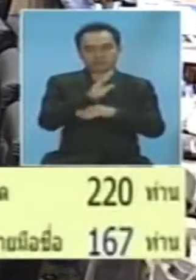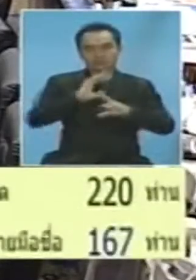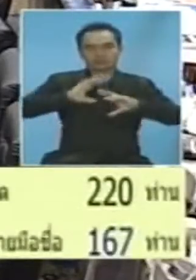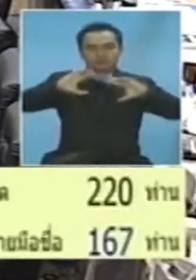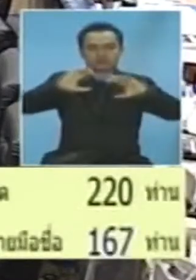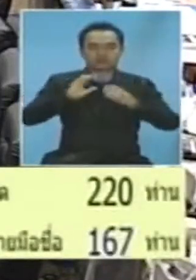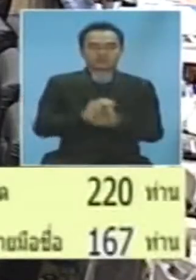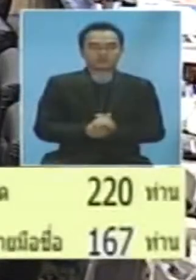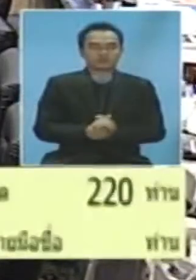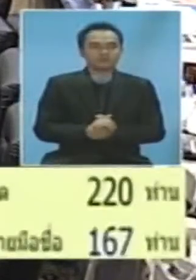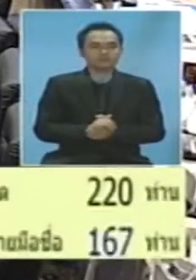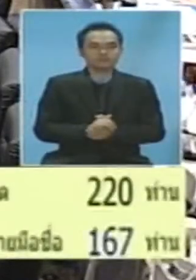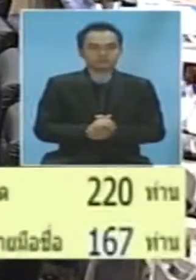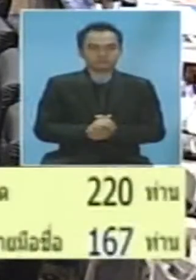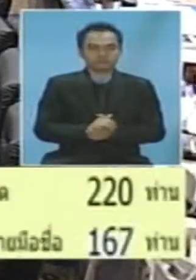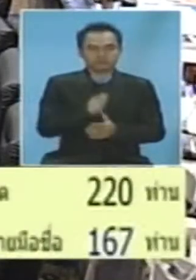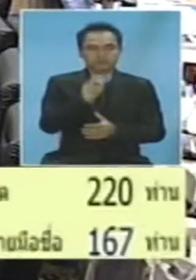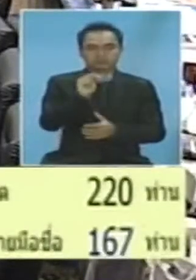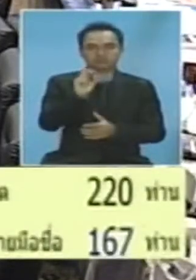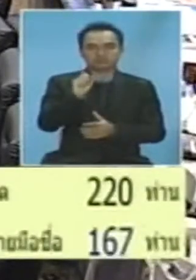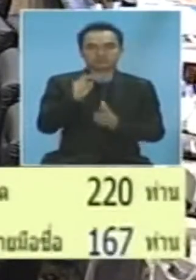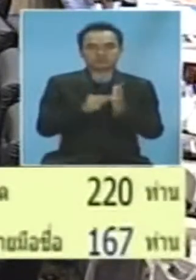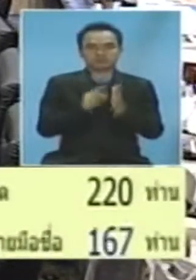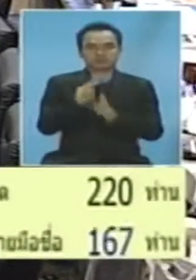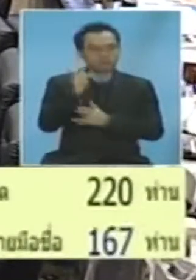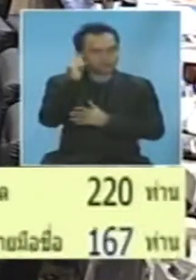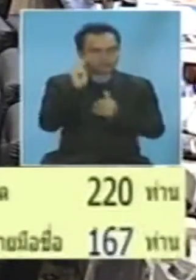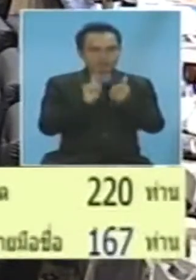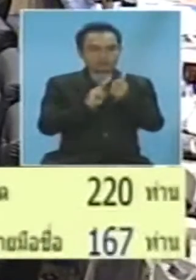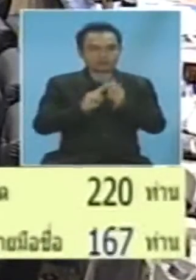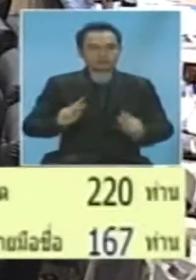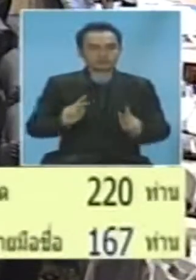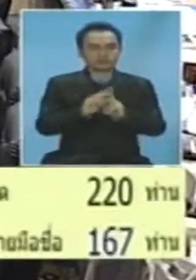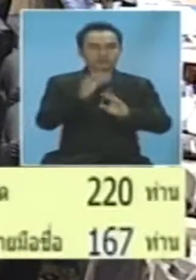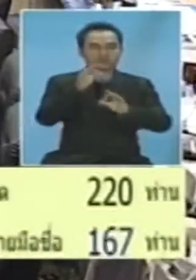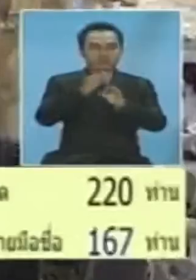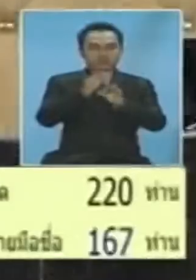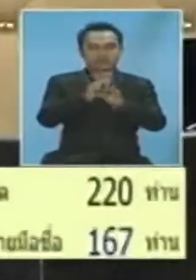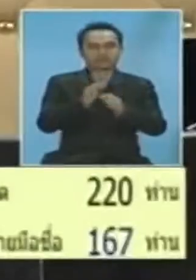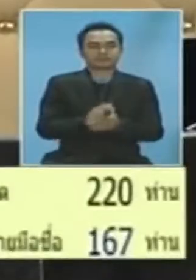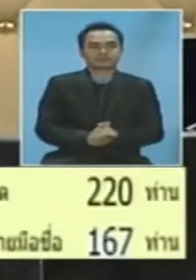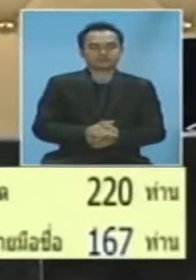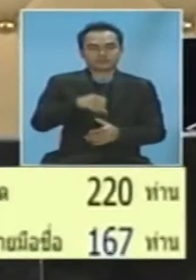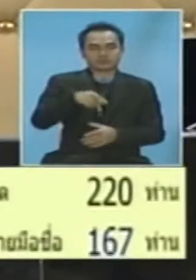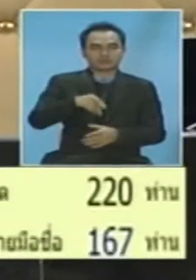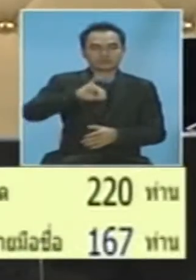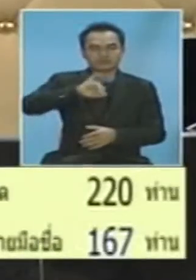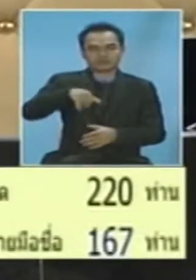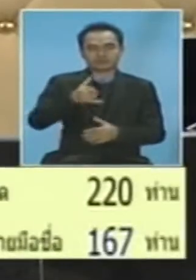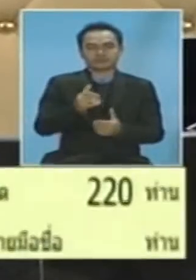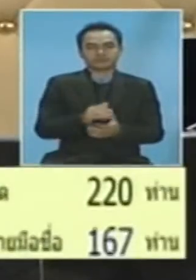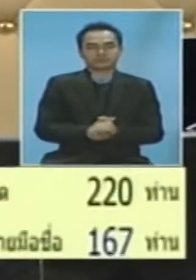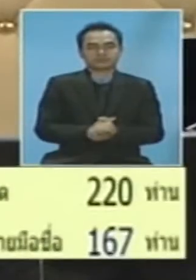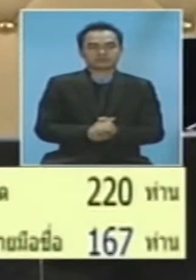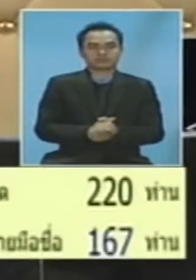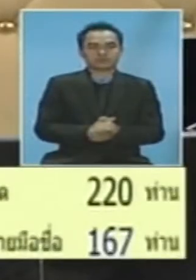นายอุธนุศักดิ์เล็กอุทัยอดีตรัฐมนตรีช่วยว่าการกระทรวงการคลัง 6. นายพิชิตชื่นบานที่ปรึกษ